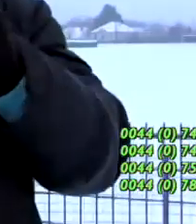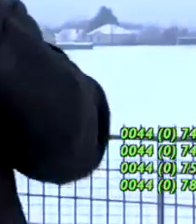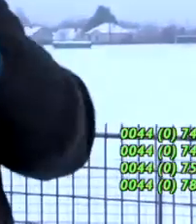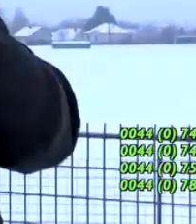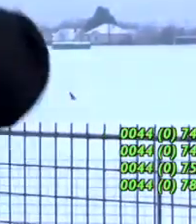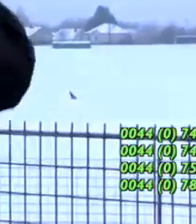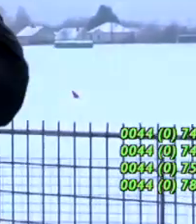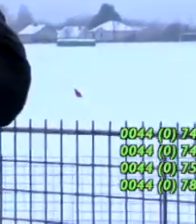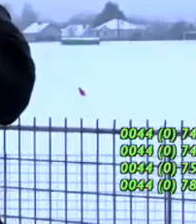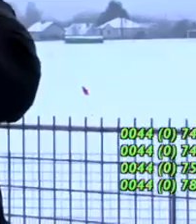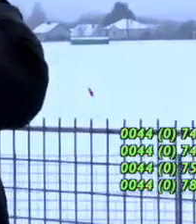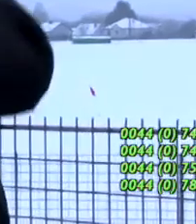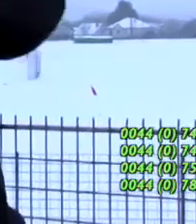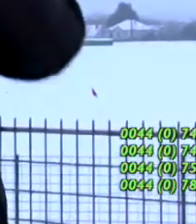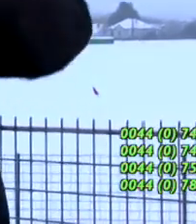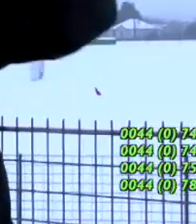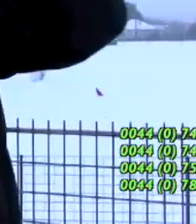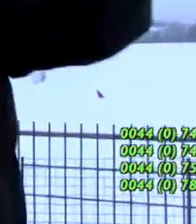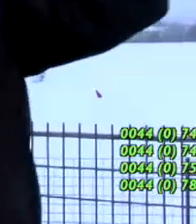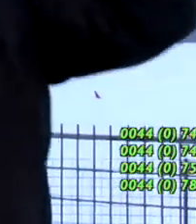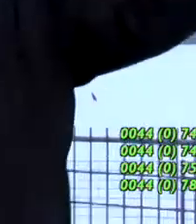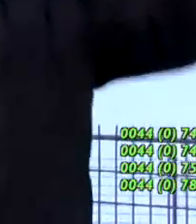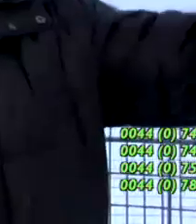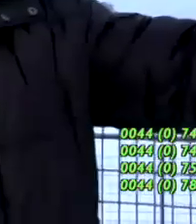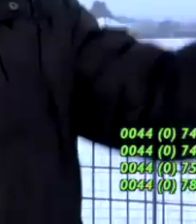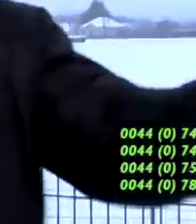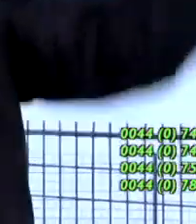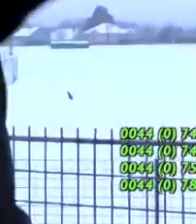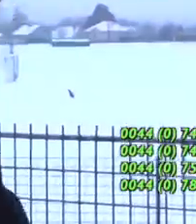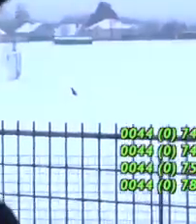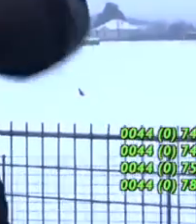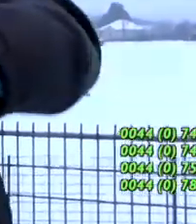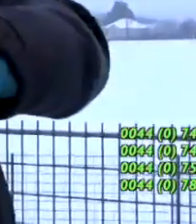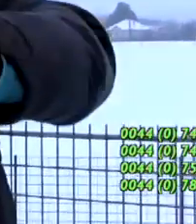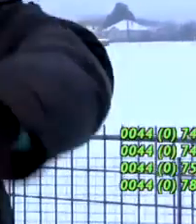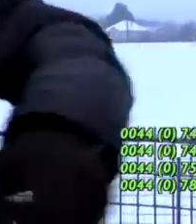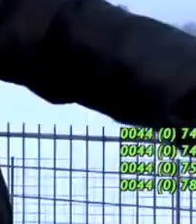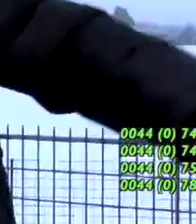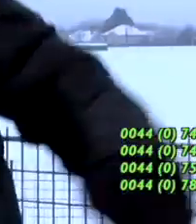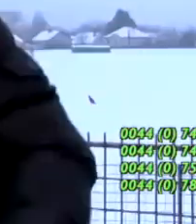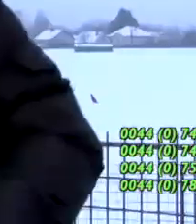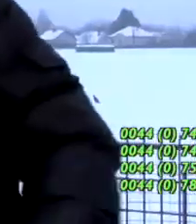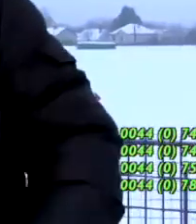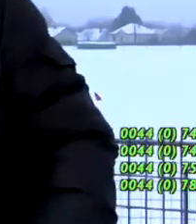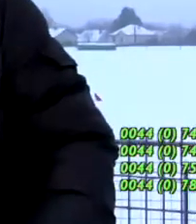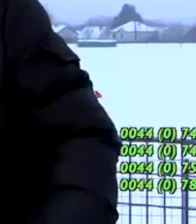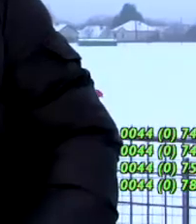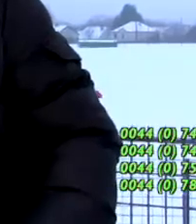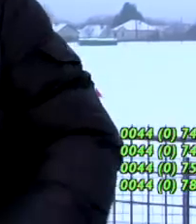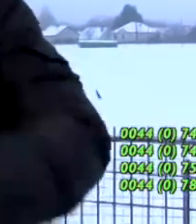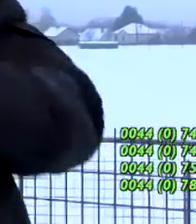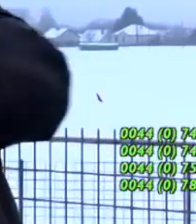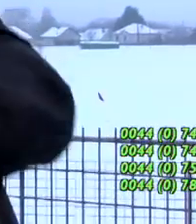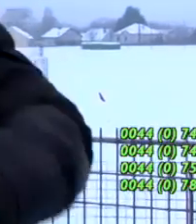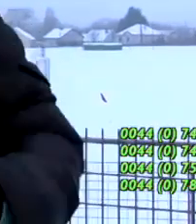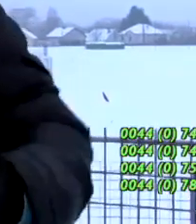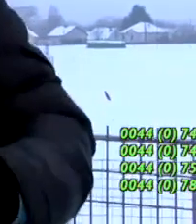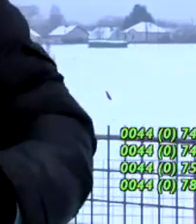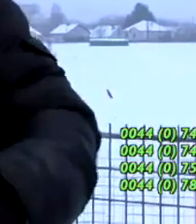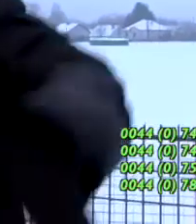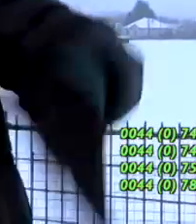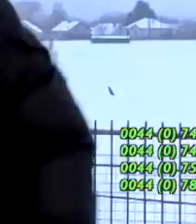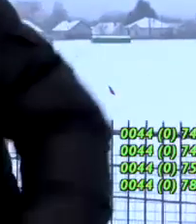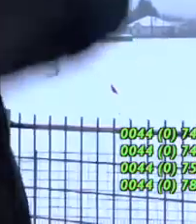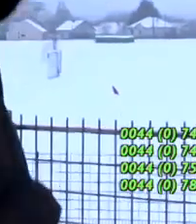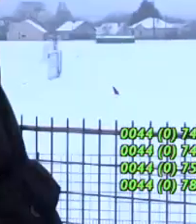O parti BB. O CFAIO eza na kati. Ya Sepela TV. Bouquet comme ya muke